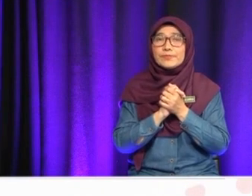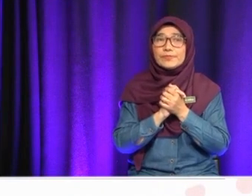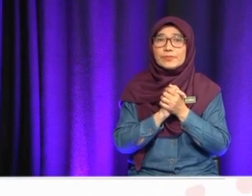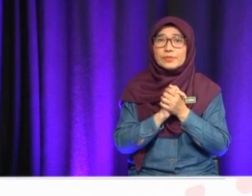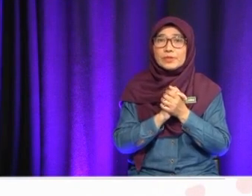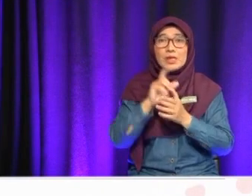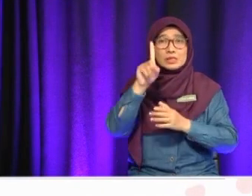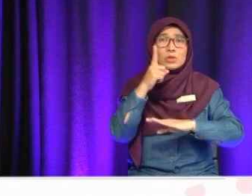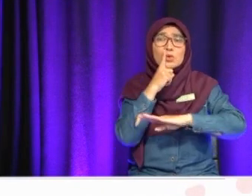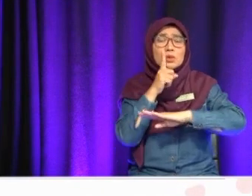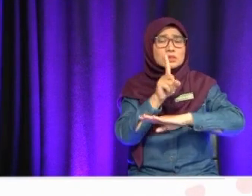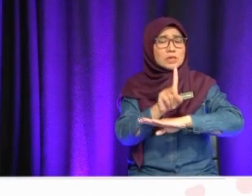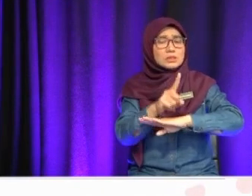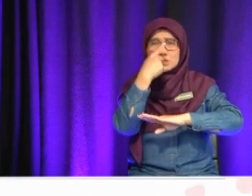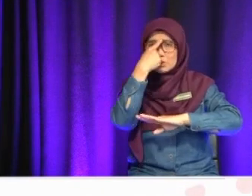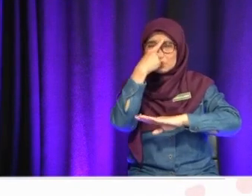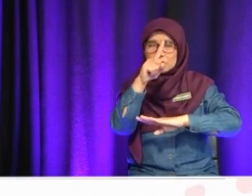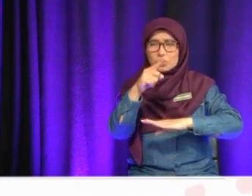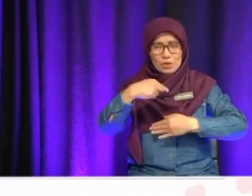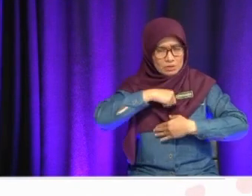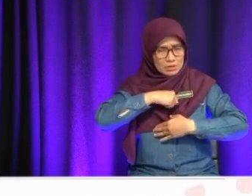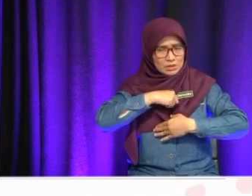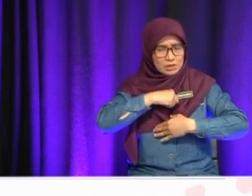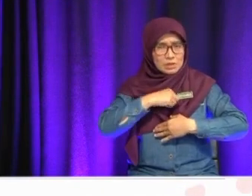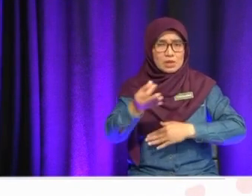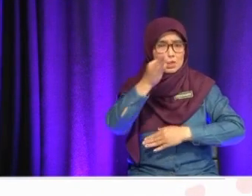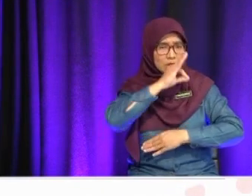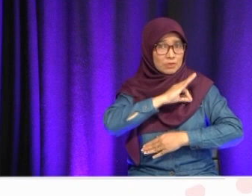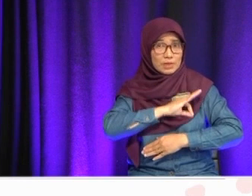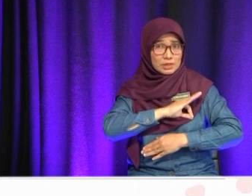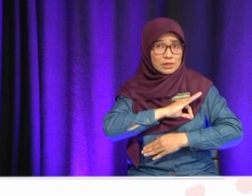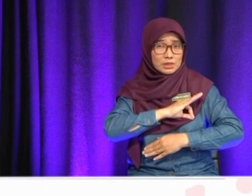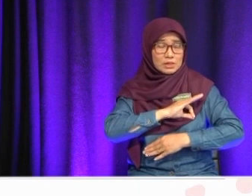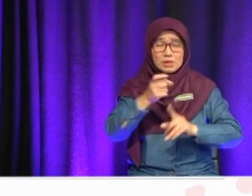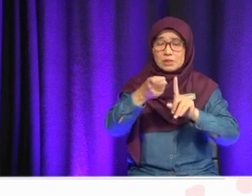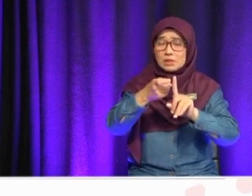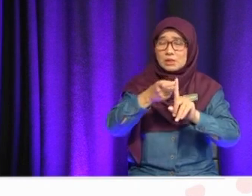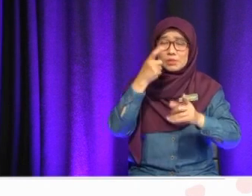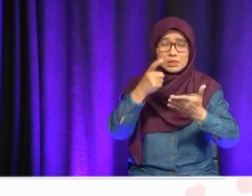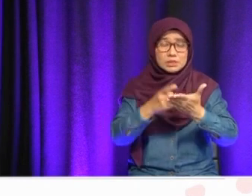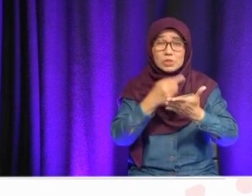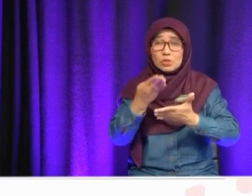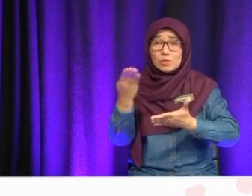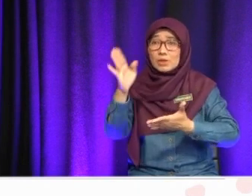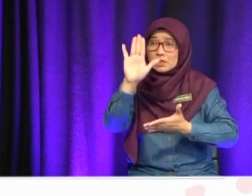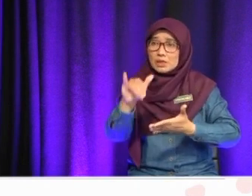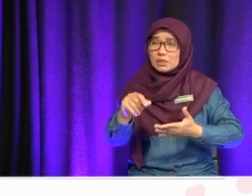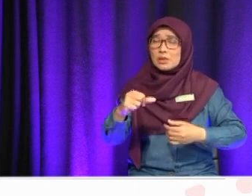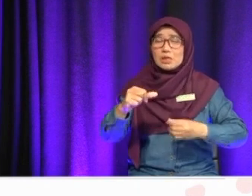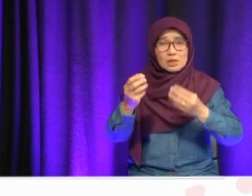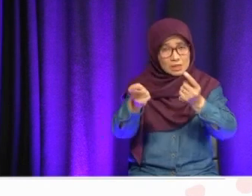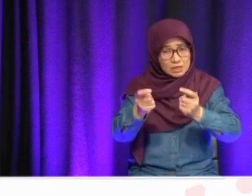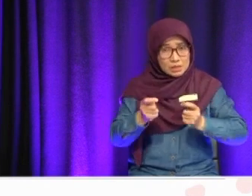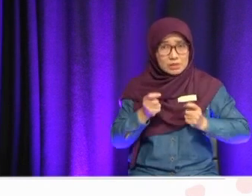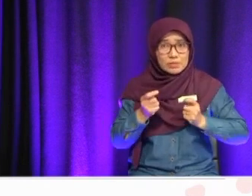satu perjanjian untuk memiliki manfaat atau faedah daripada suatu barang yang diterima dengan bayaran